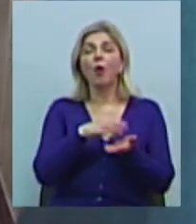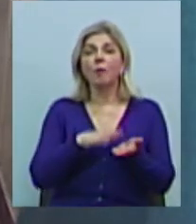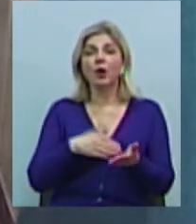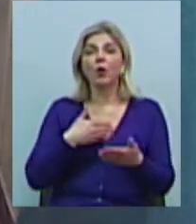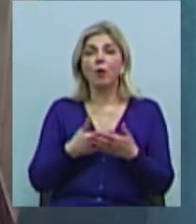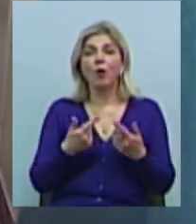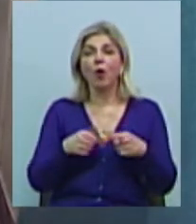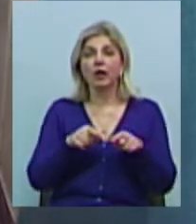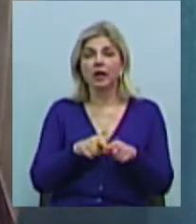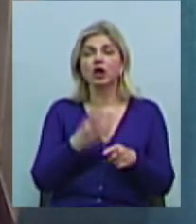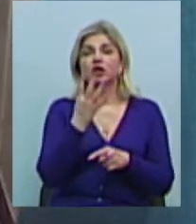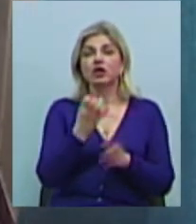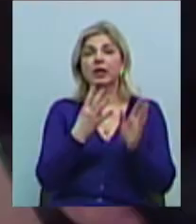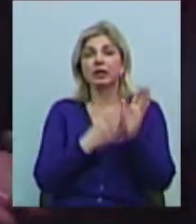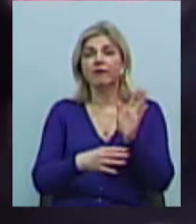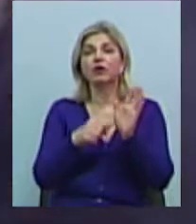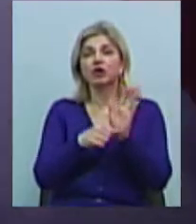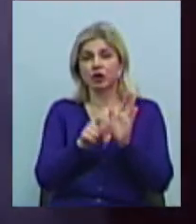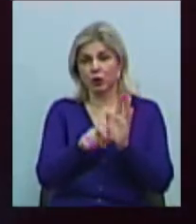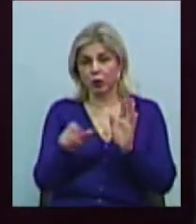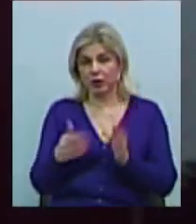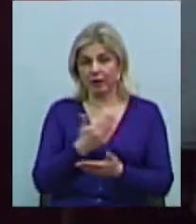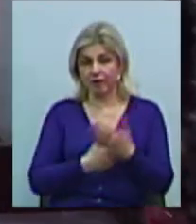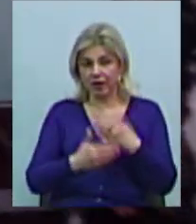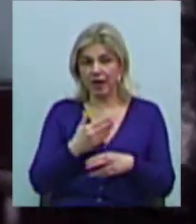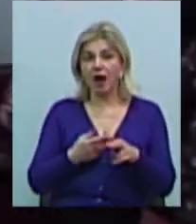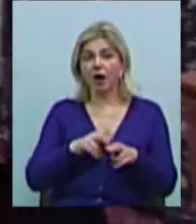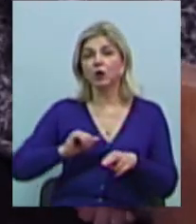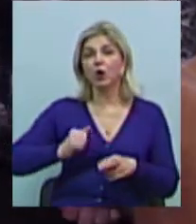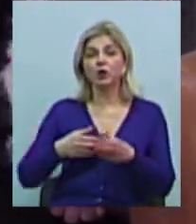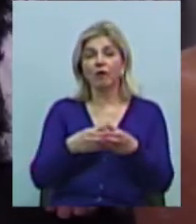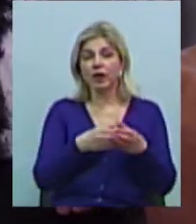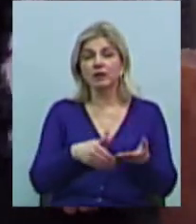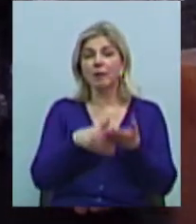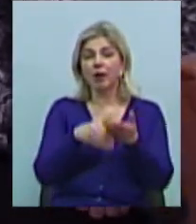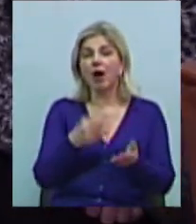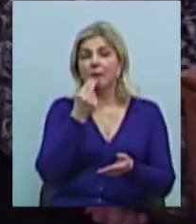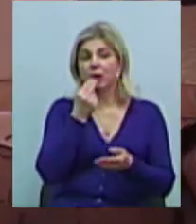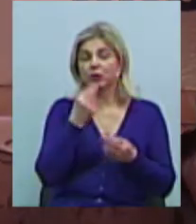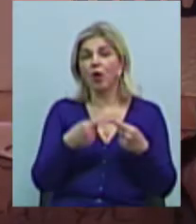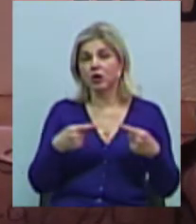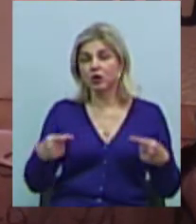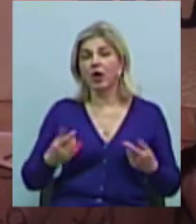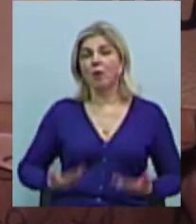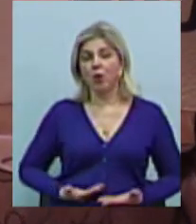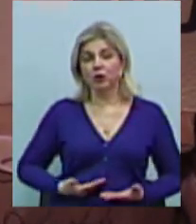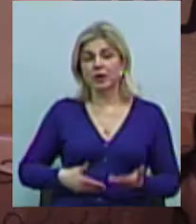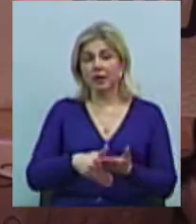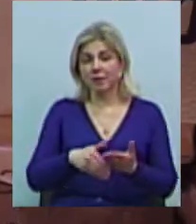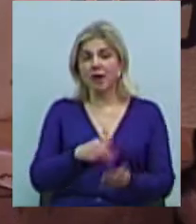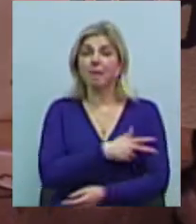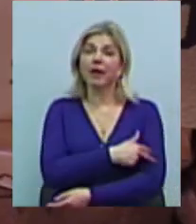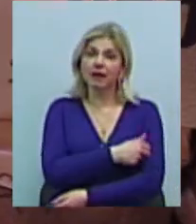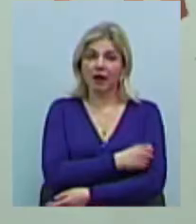організації знаходиться 496 людей з інвалідністю, яким товариство допомагає продуктами харчування, побутовими засобами,